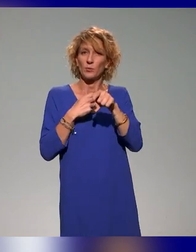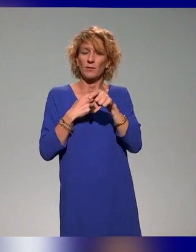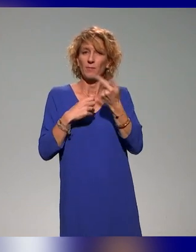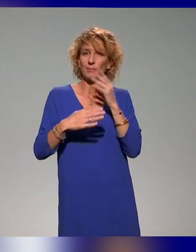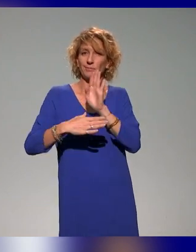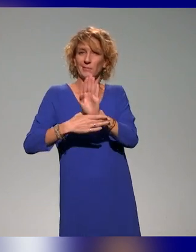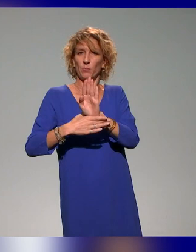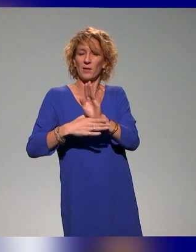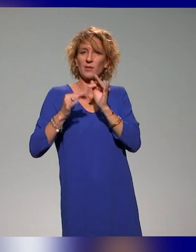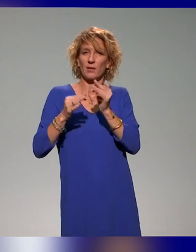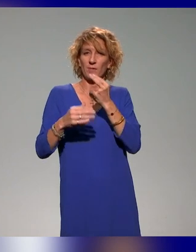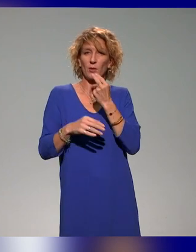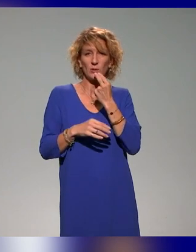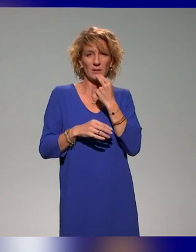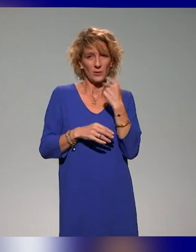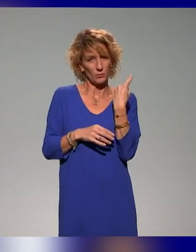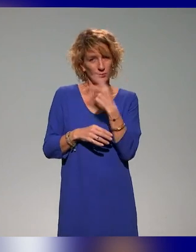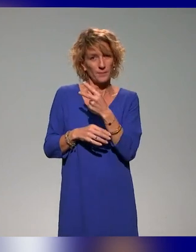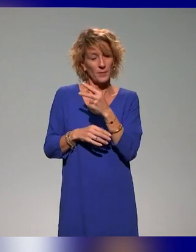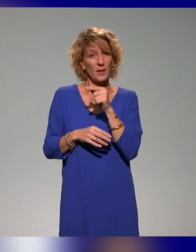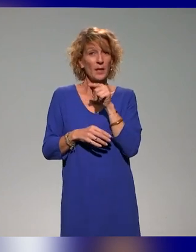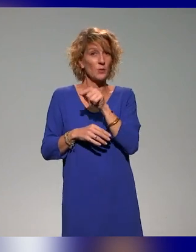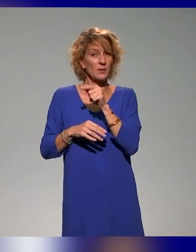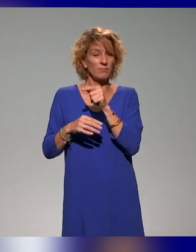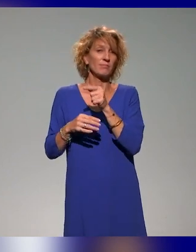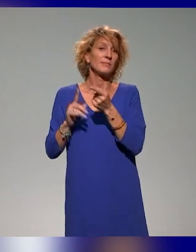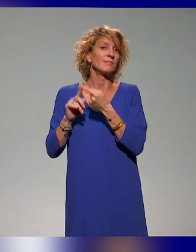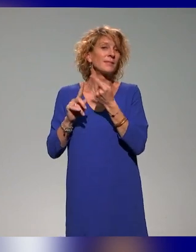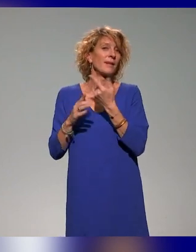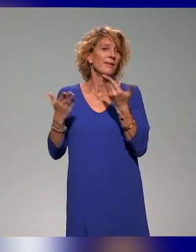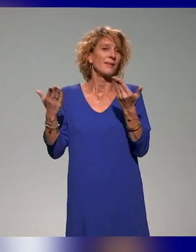petite particularité, c'est qu'il n'est pas seulement